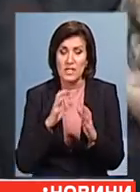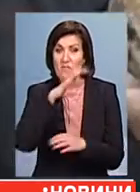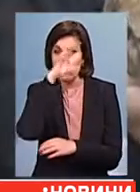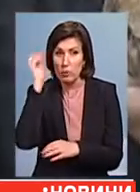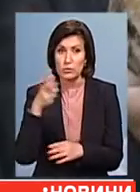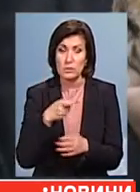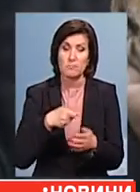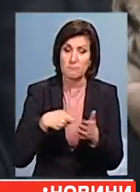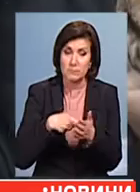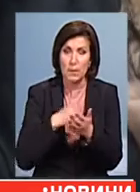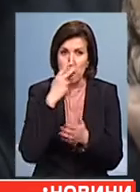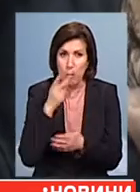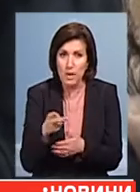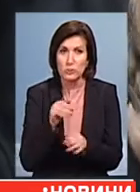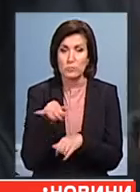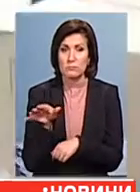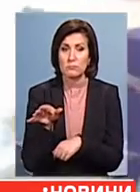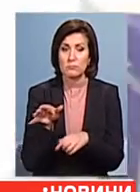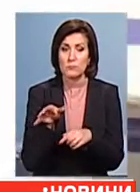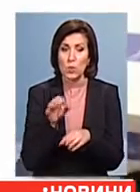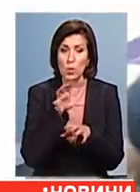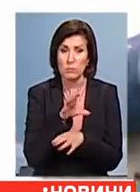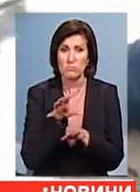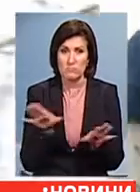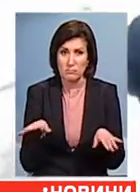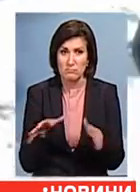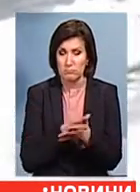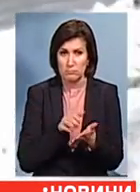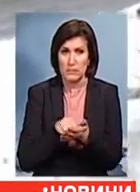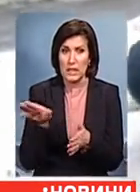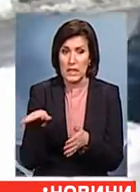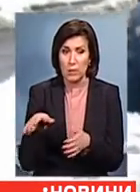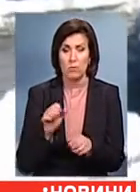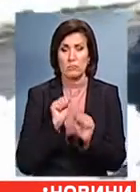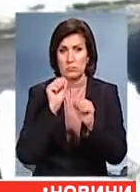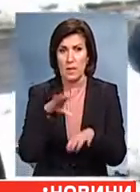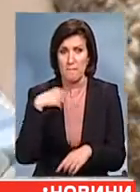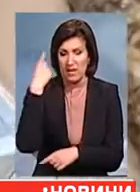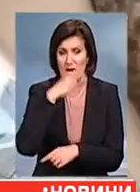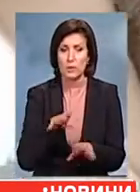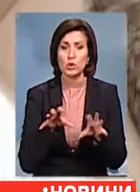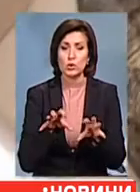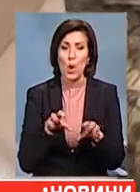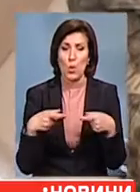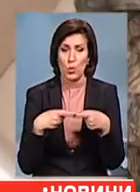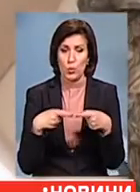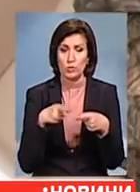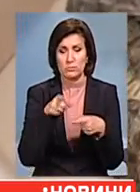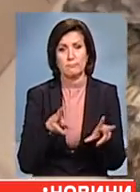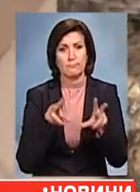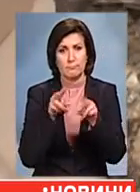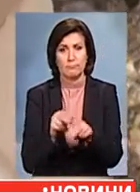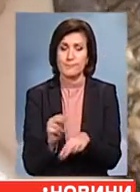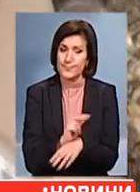коли оглянули, побачили, що у совиняти зламане крило. Птаха віддали до приватного зоокуточку. Там